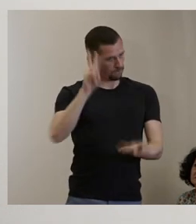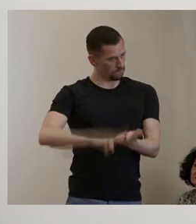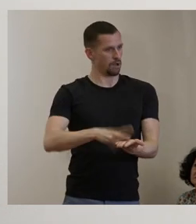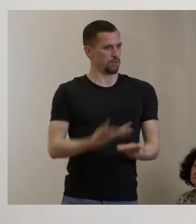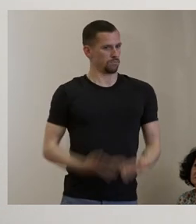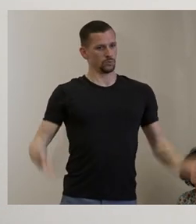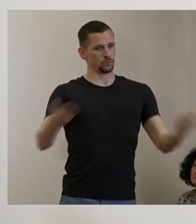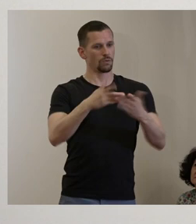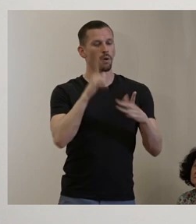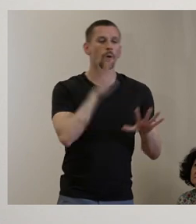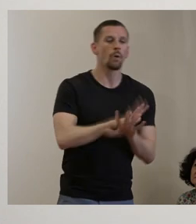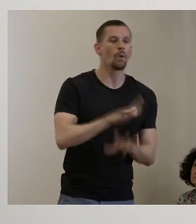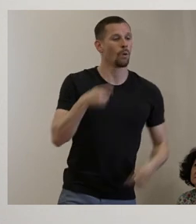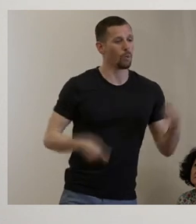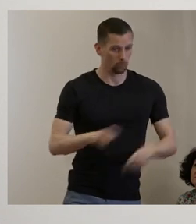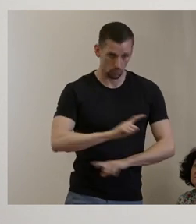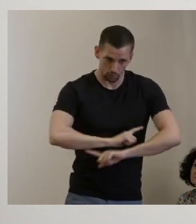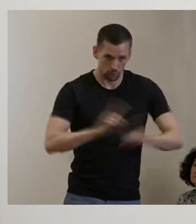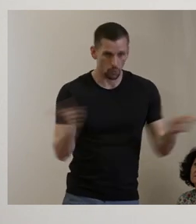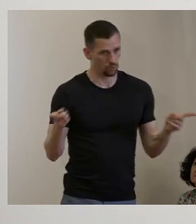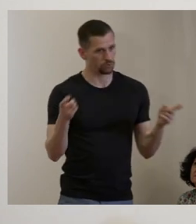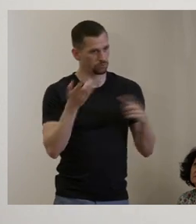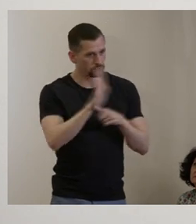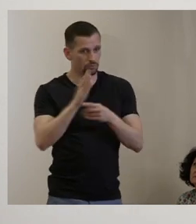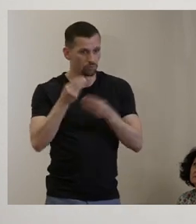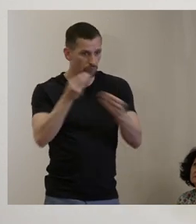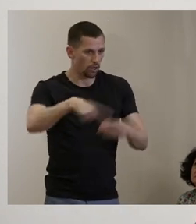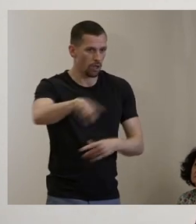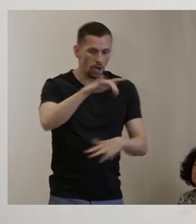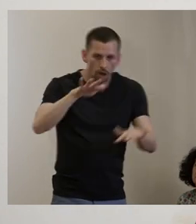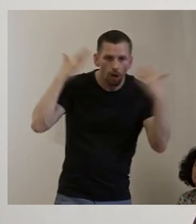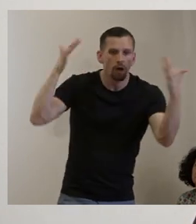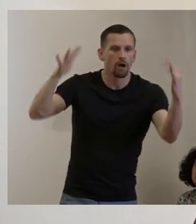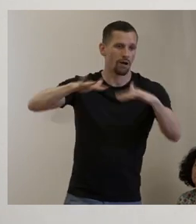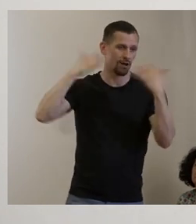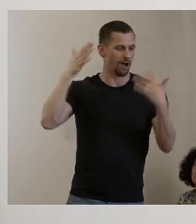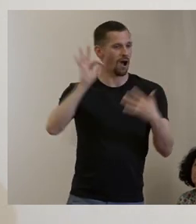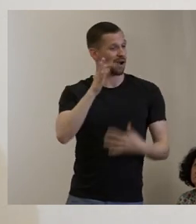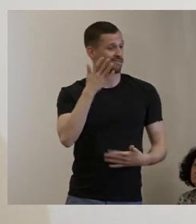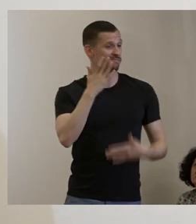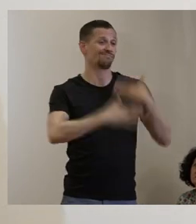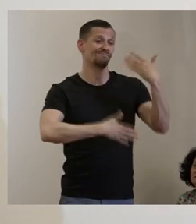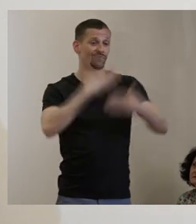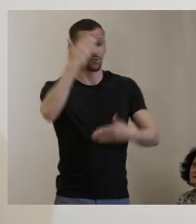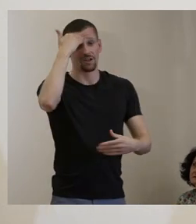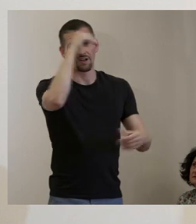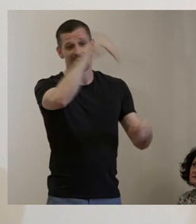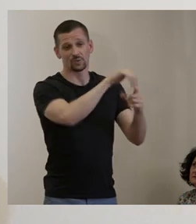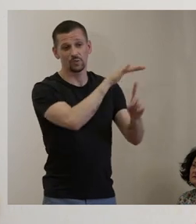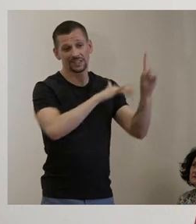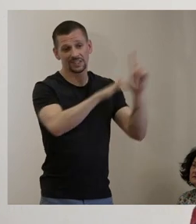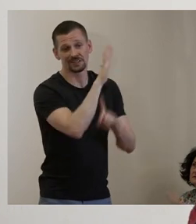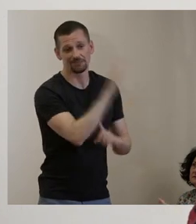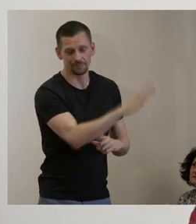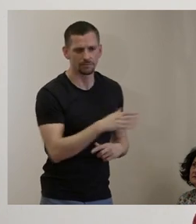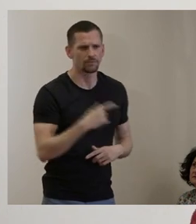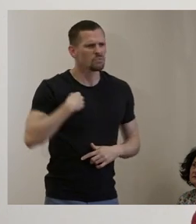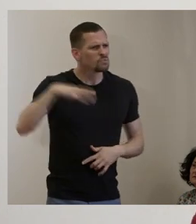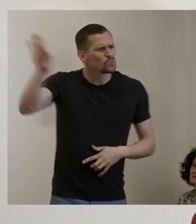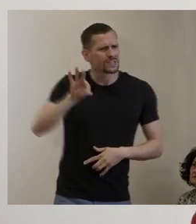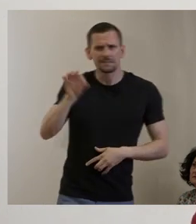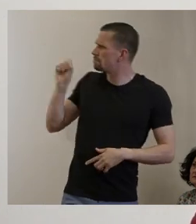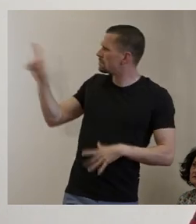empathique malgré tout, parce qu'il connaît très bien cette société. Alors, j'ai choisi ce mariage de nègres dans une maison riche. Je renvoie à ma présentation de ce matin